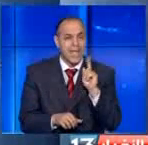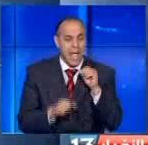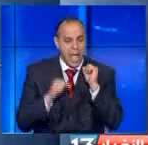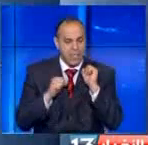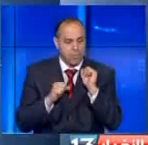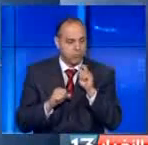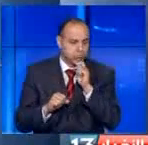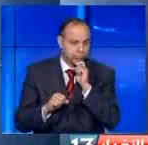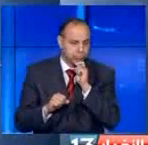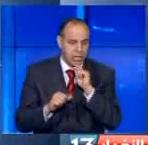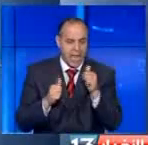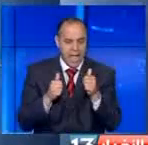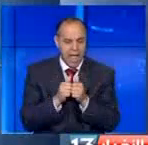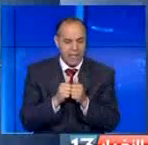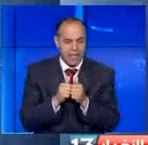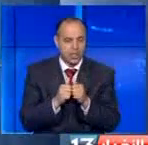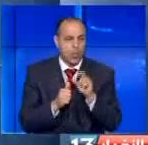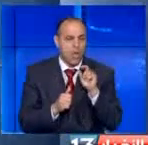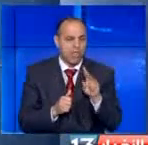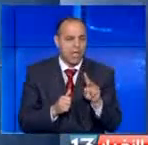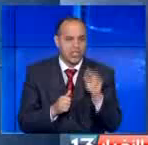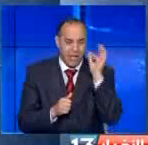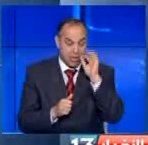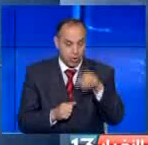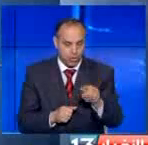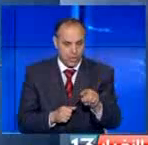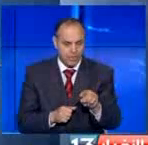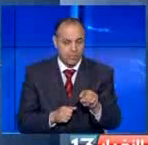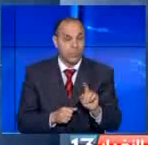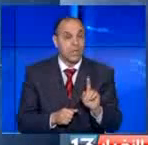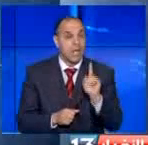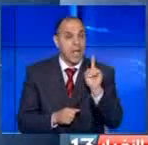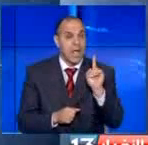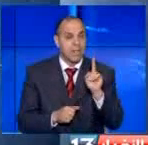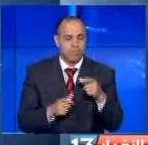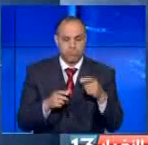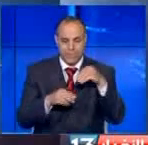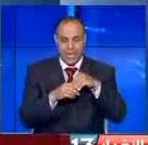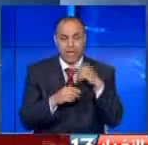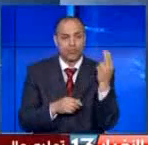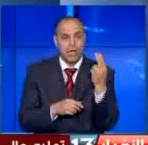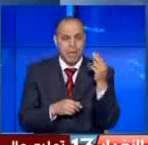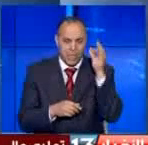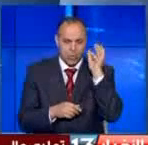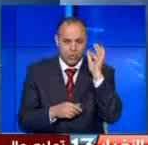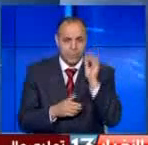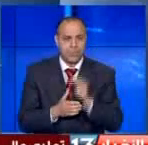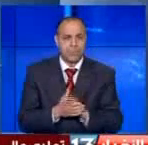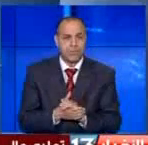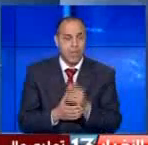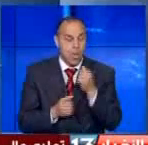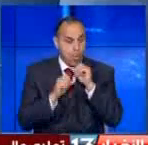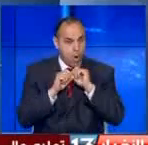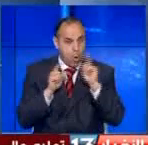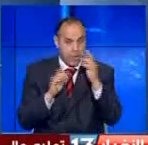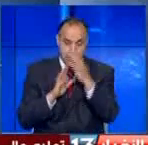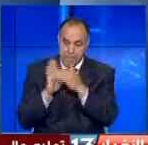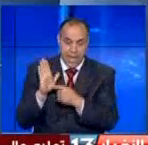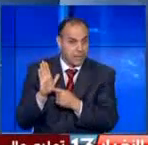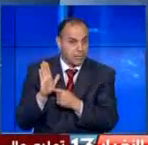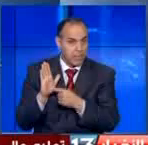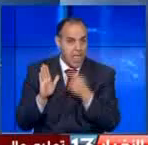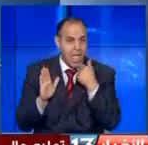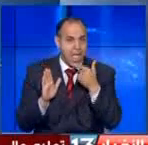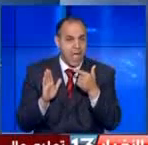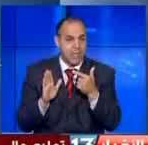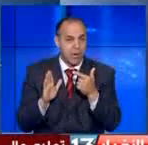إضراب يومي 11 و12 من أفريل الجاري بالمؤسسات الجامعية التونسية، وأوضحت في بيان لها